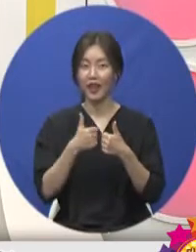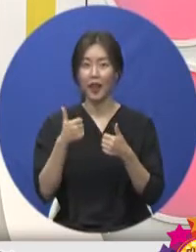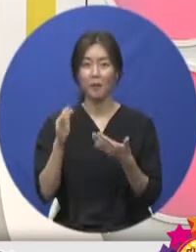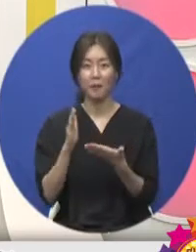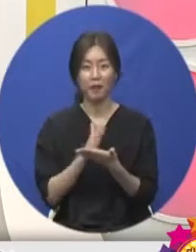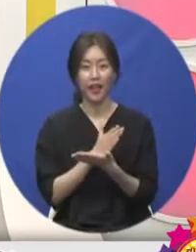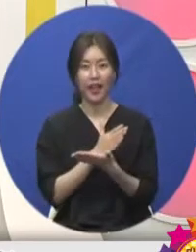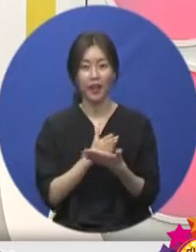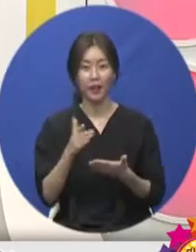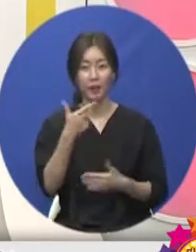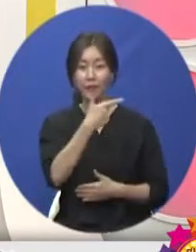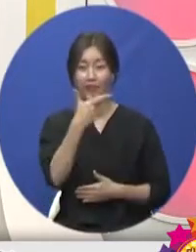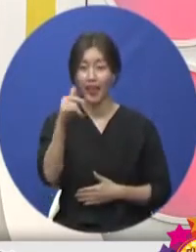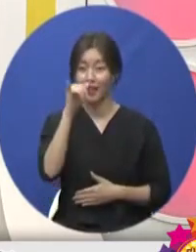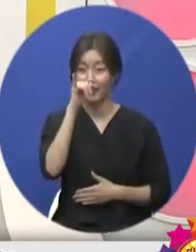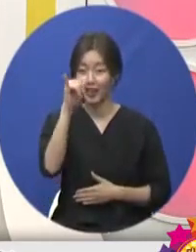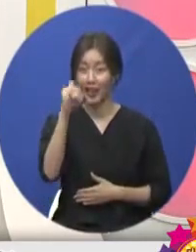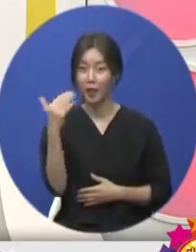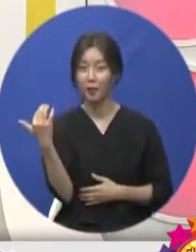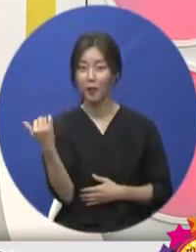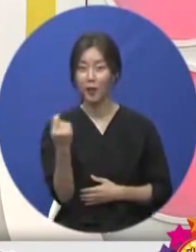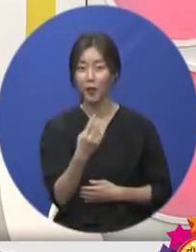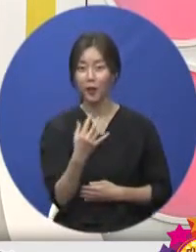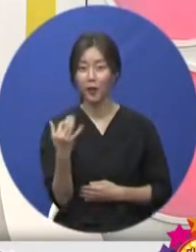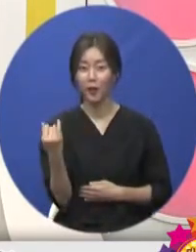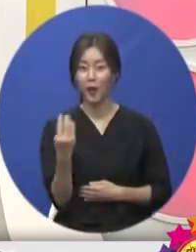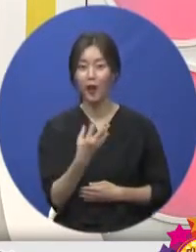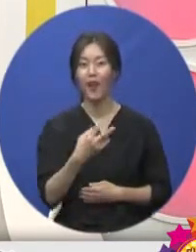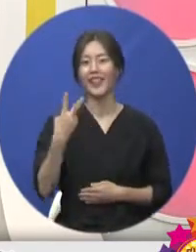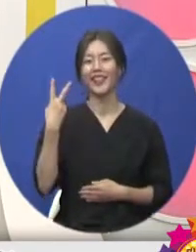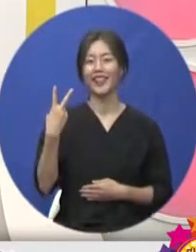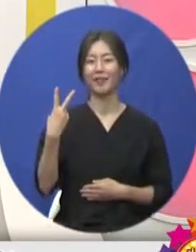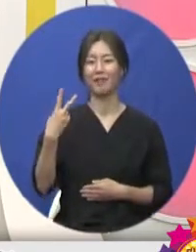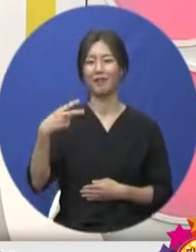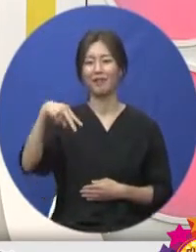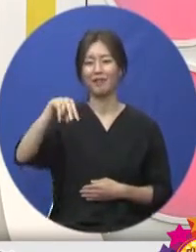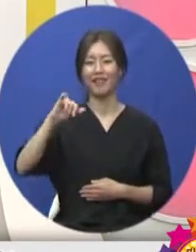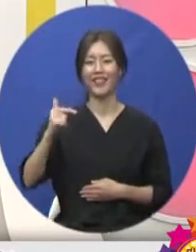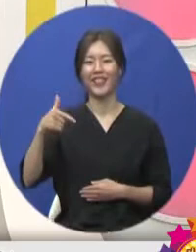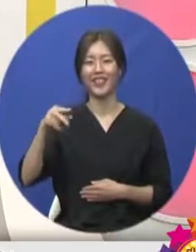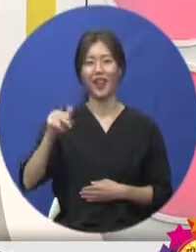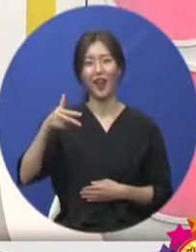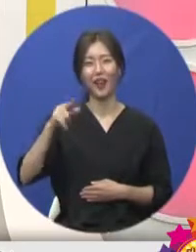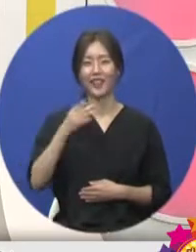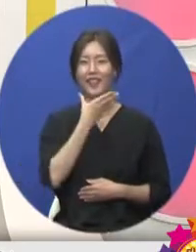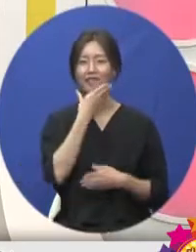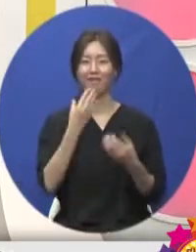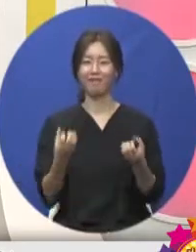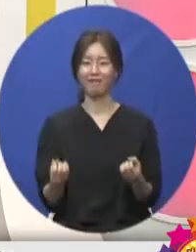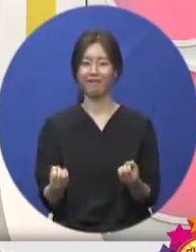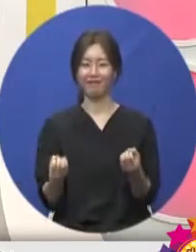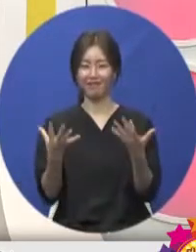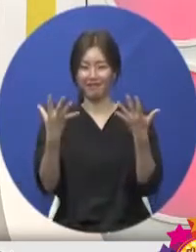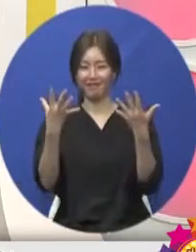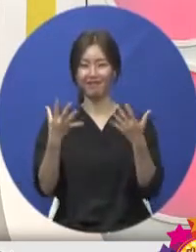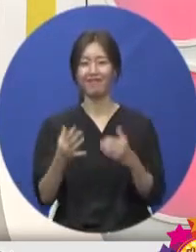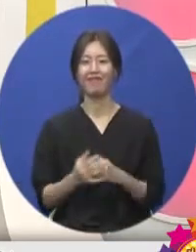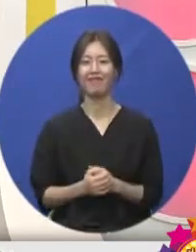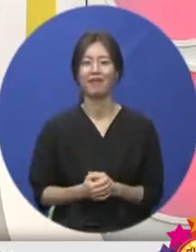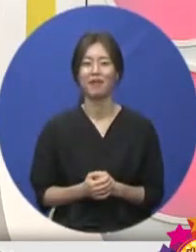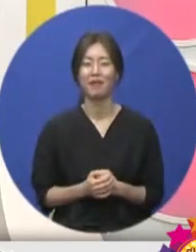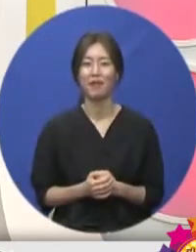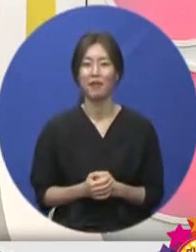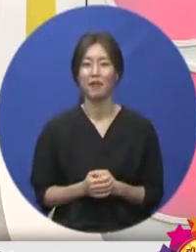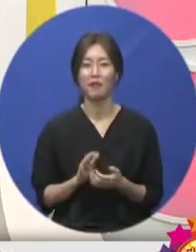나눔 대상은 참가번호 몇 번? 2번 신경자님 축하드립니다.